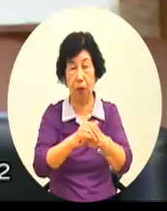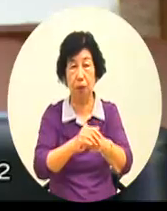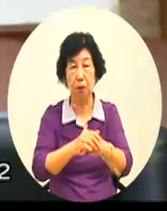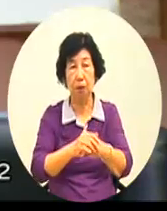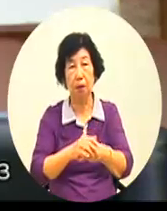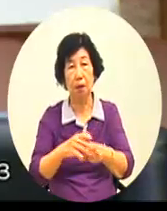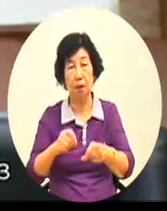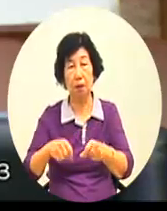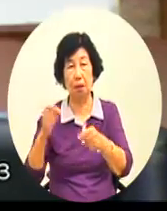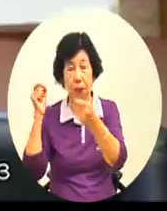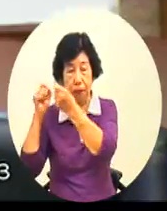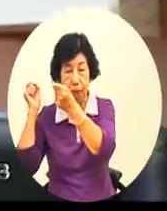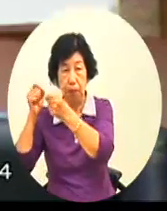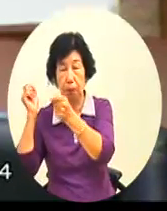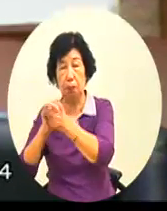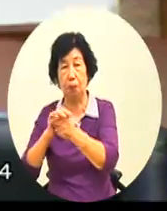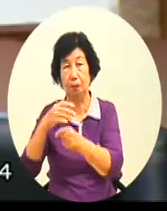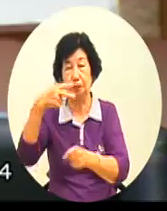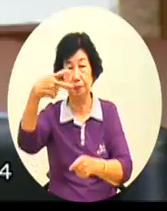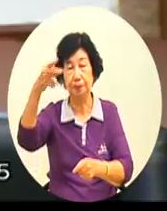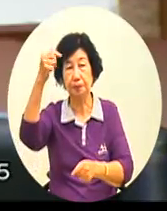近2亿，